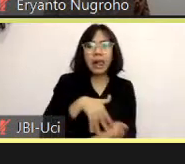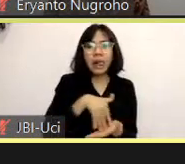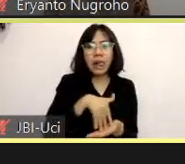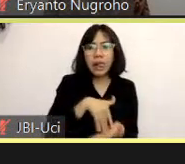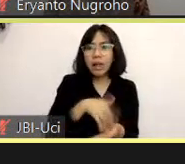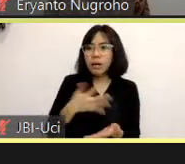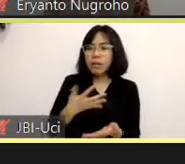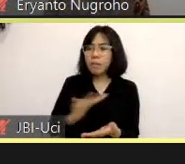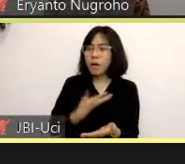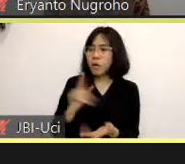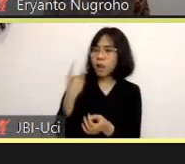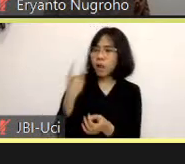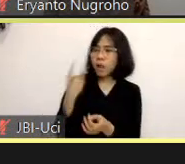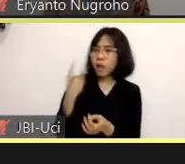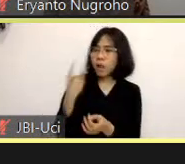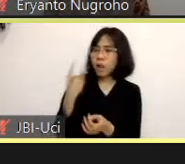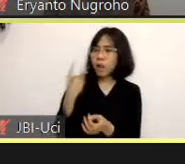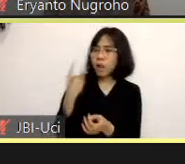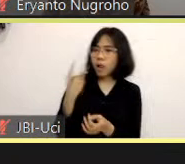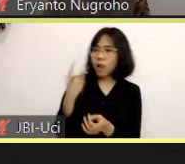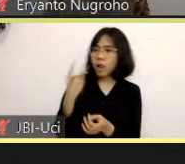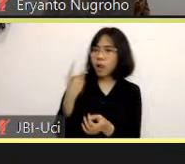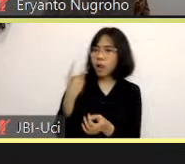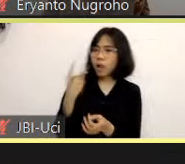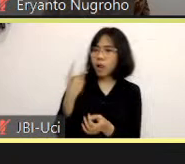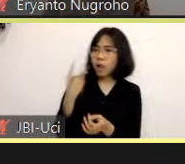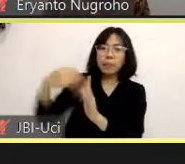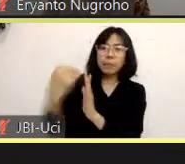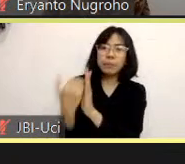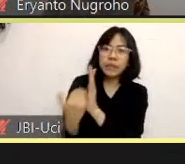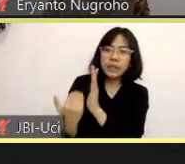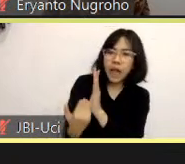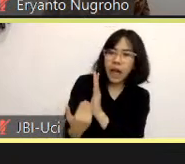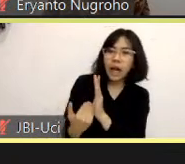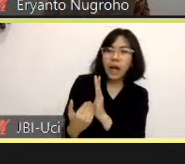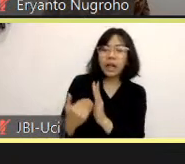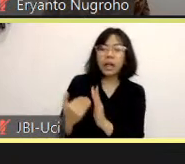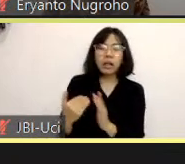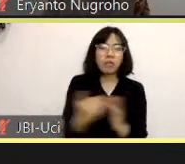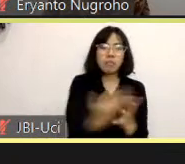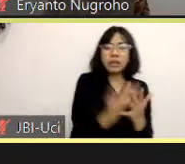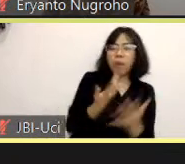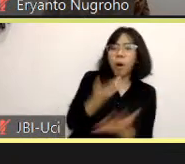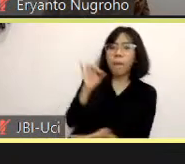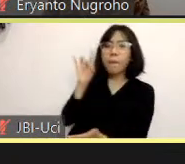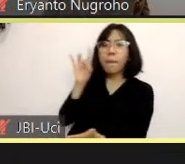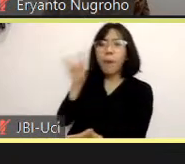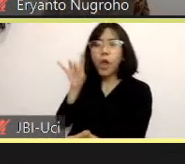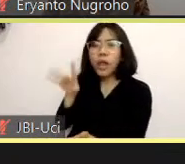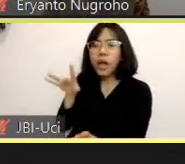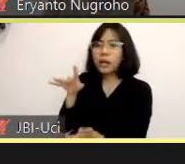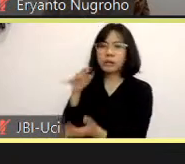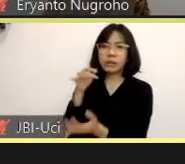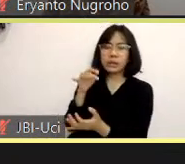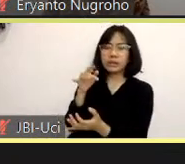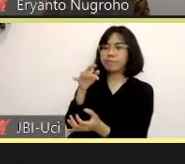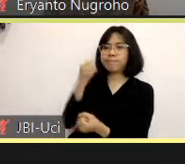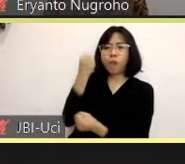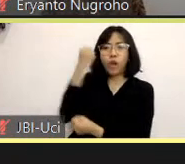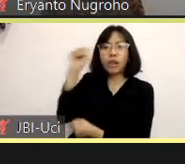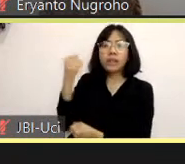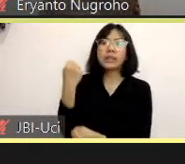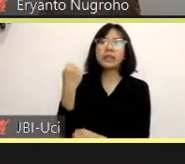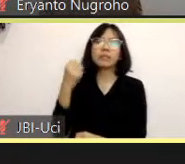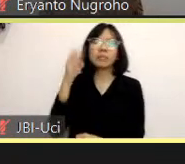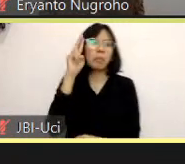ketika menghadapi berbagai kebijakan yang anti-demokratik yang telah dikeluarkan oleh pemerintah pada